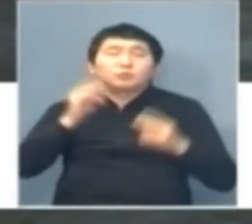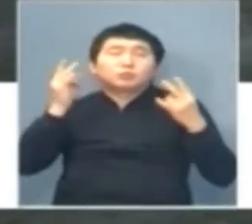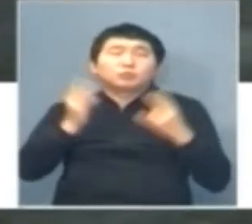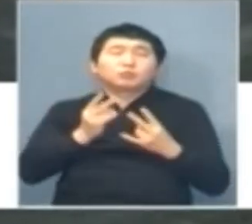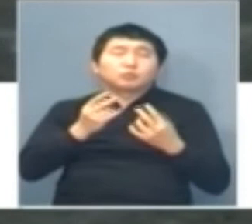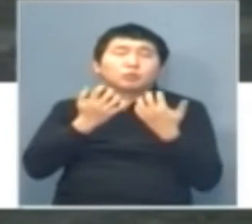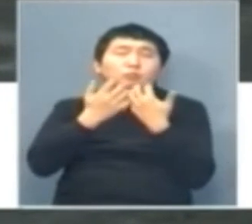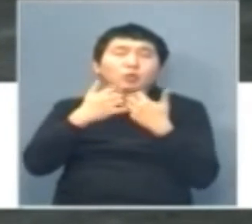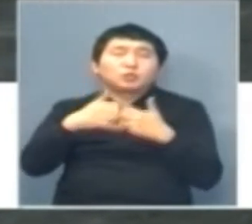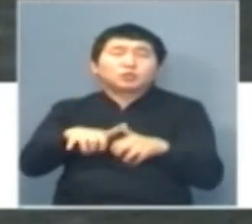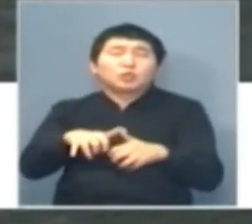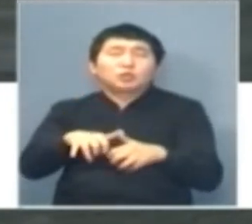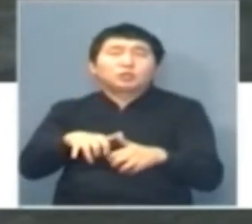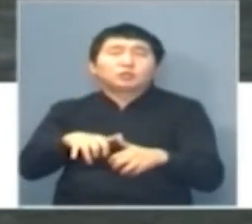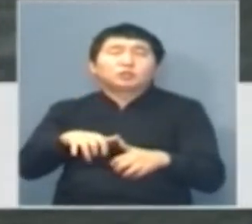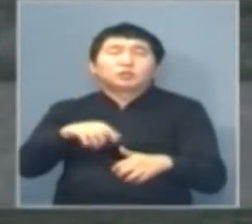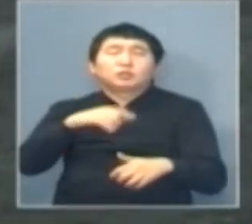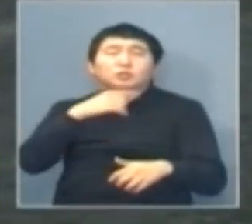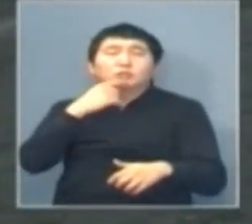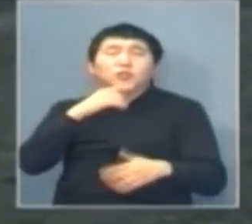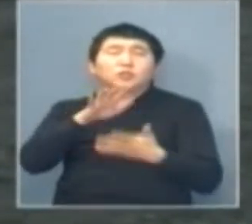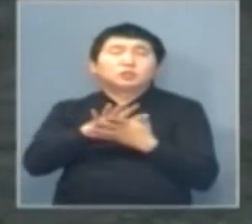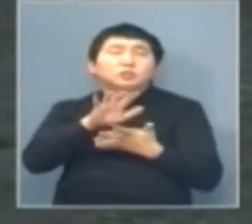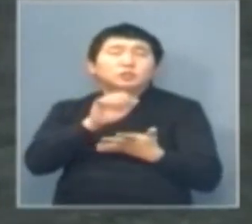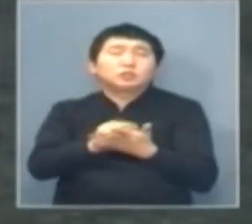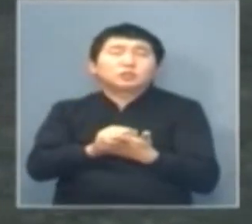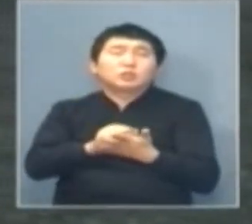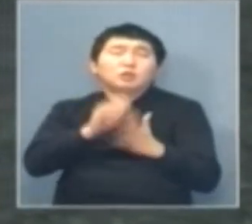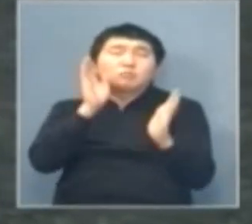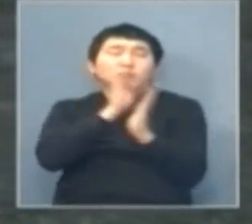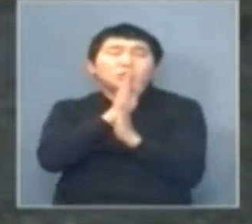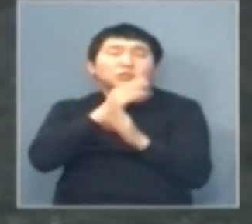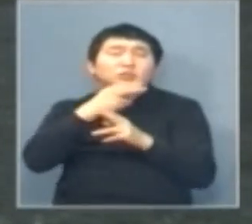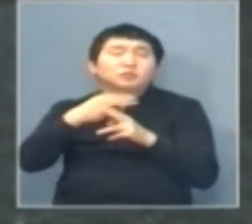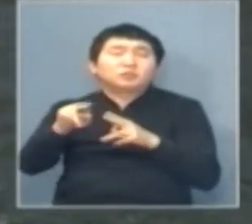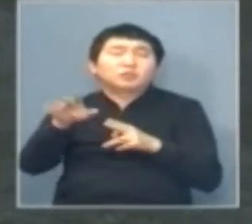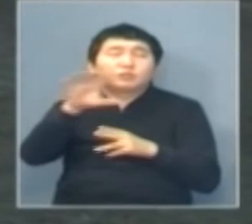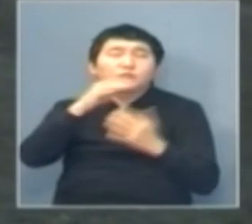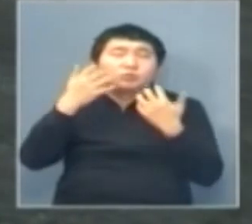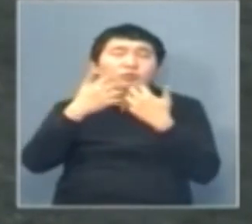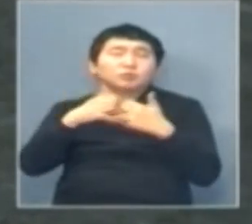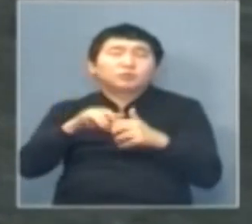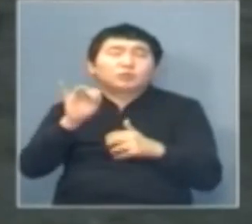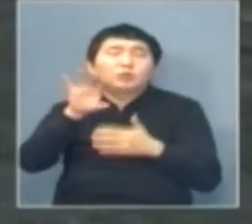ущерб, нанесенный реке и окружающей среде. Фатима Эдмирас Маргалиев, Руслан Ахсанов, Алтай Ахпарат.